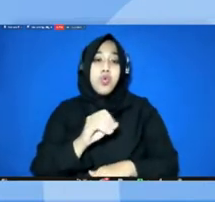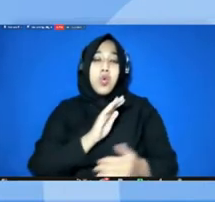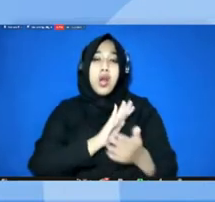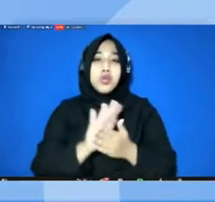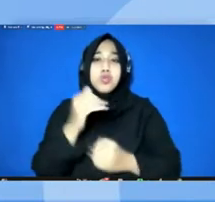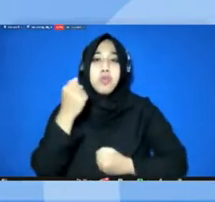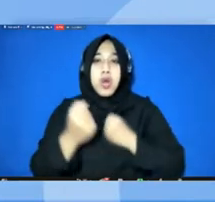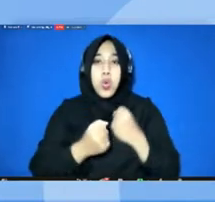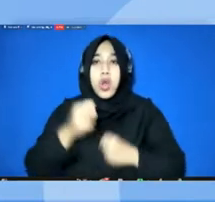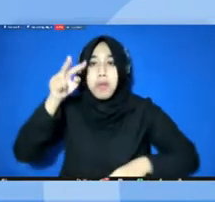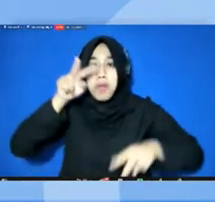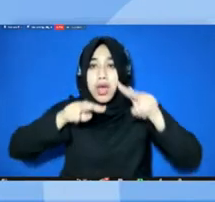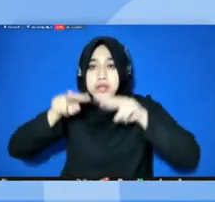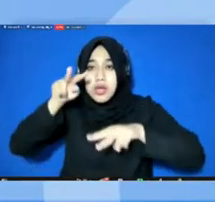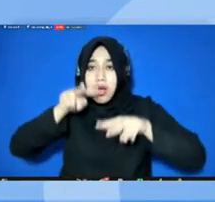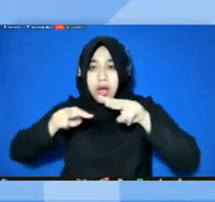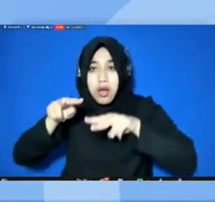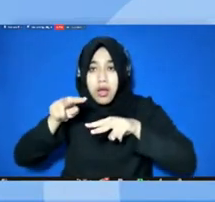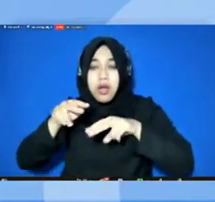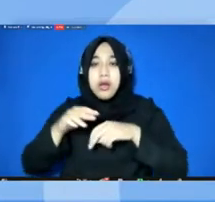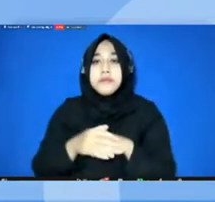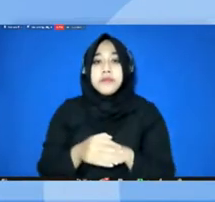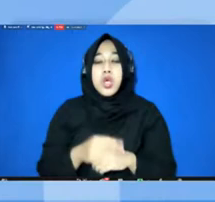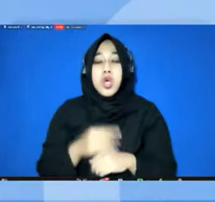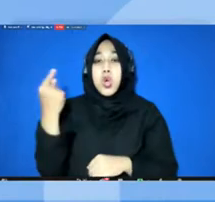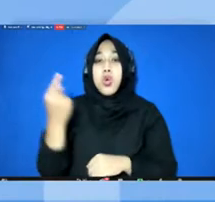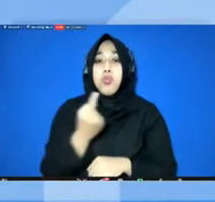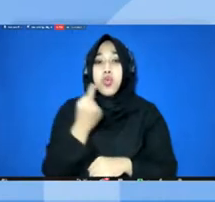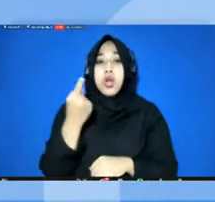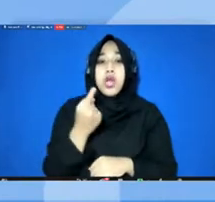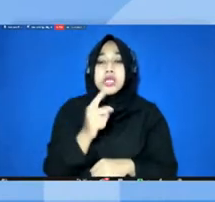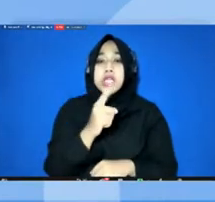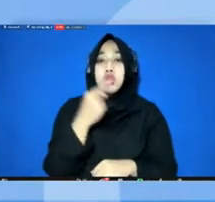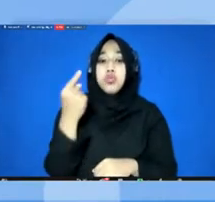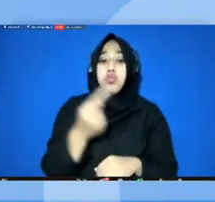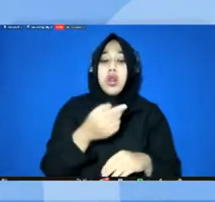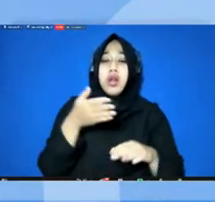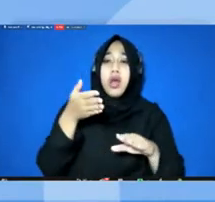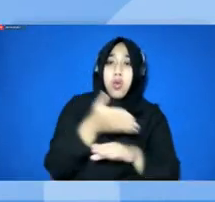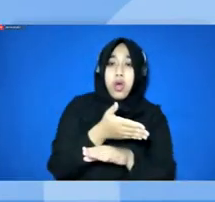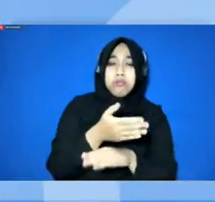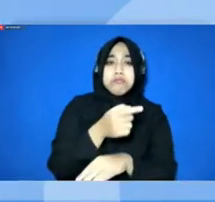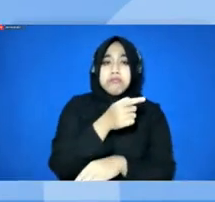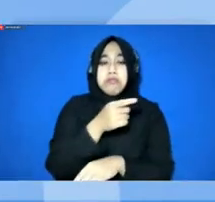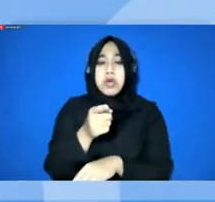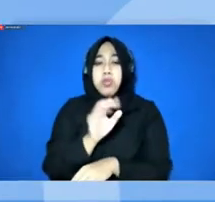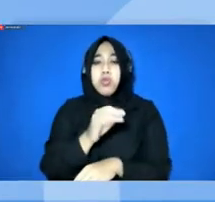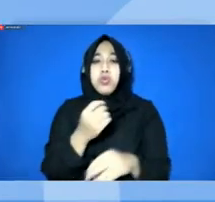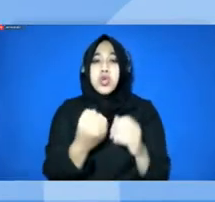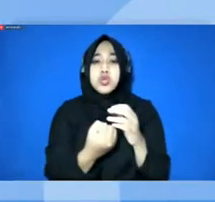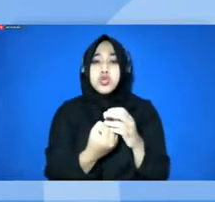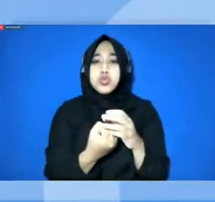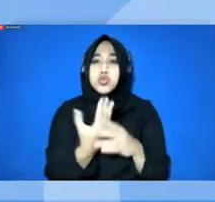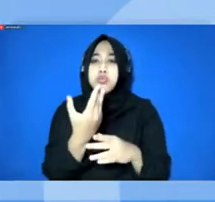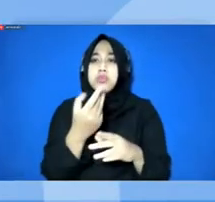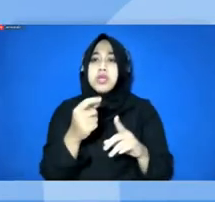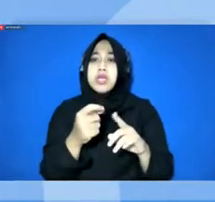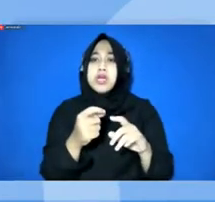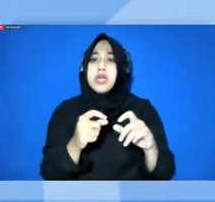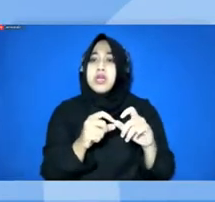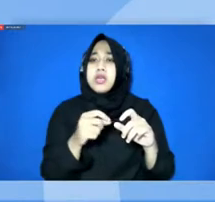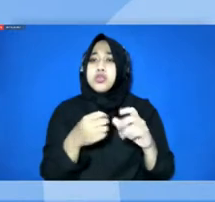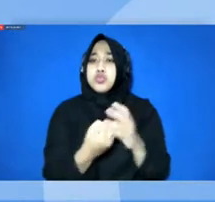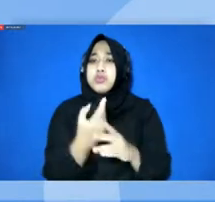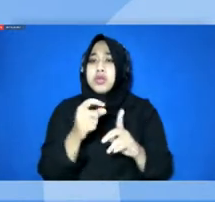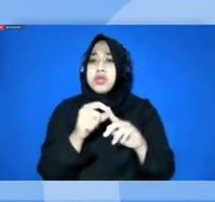pelacakan, dan pada saat itu satu bulan pertama, karena mereka belum mempunyai sumber daya yang cukup,